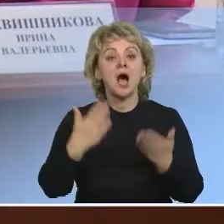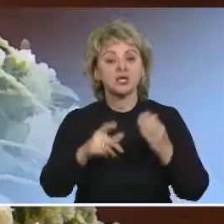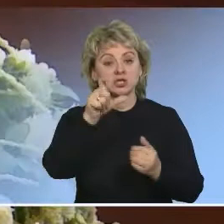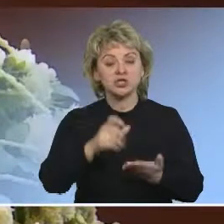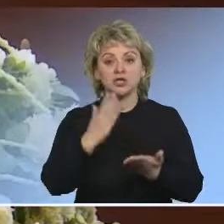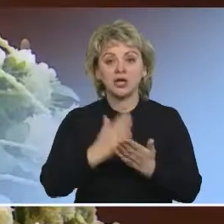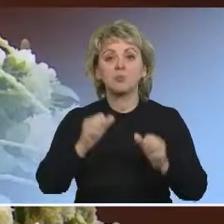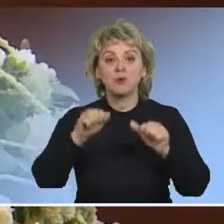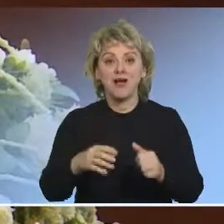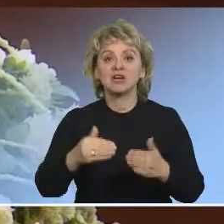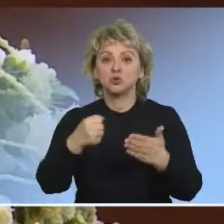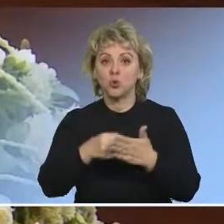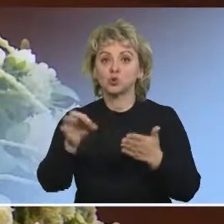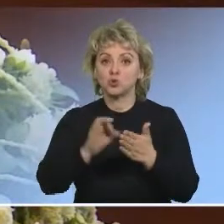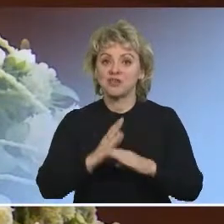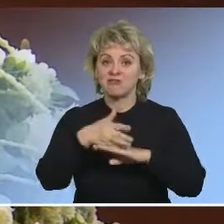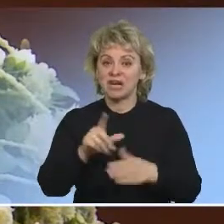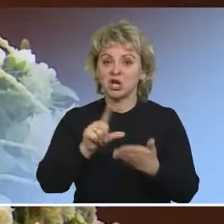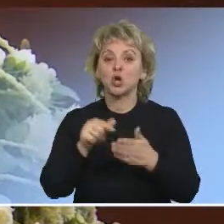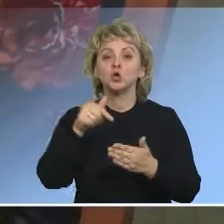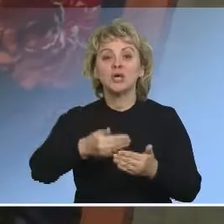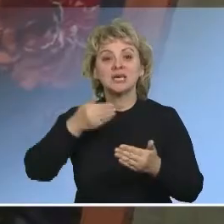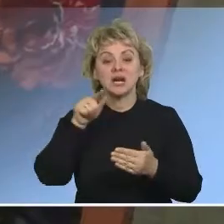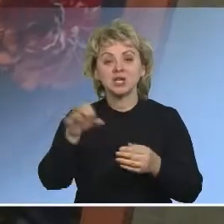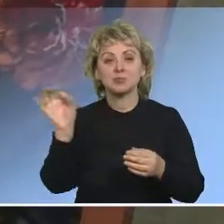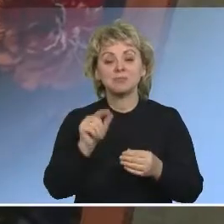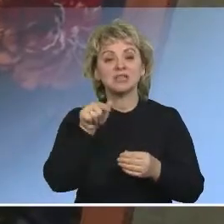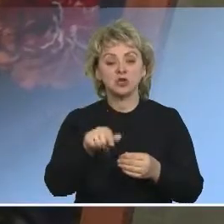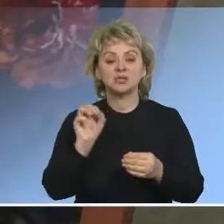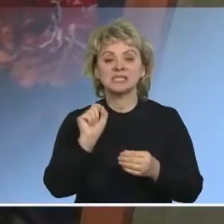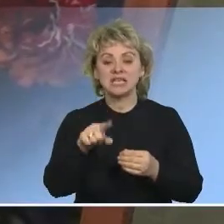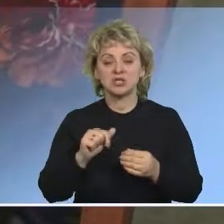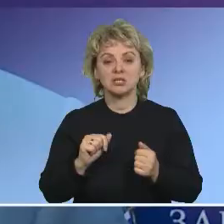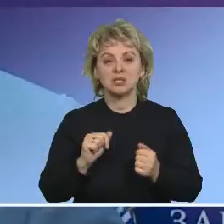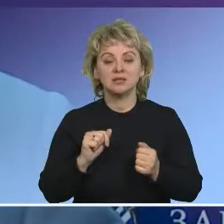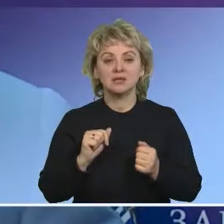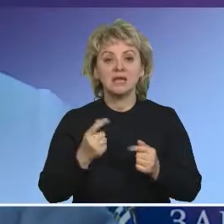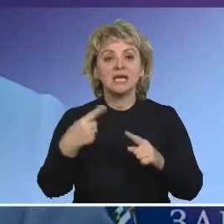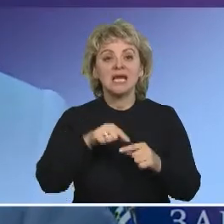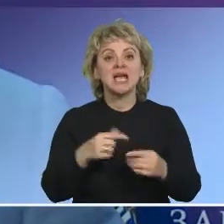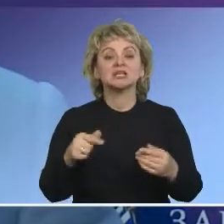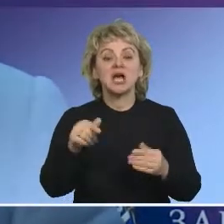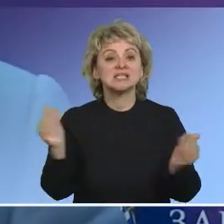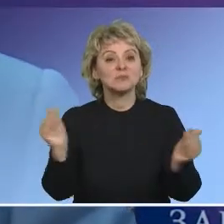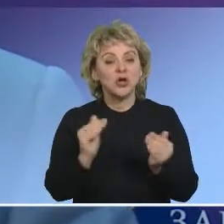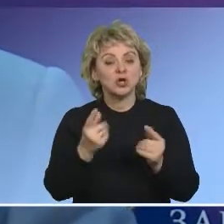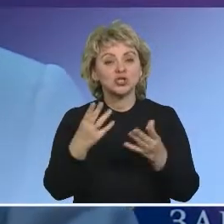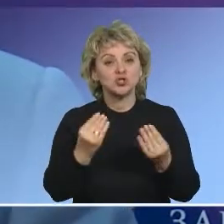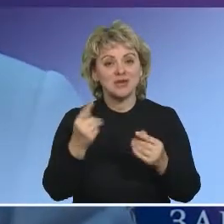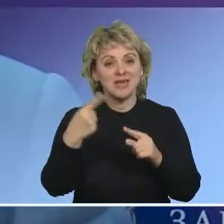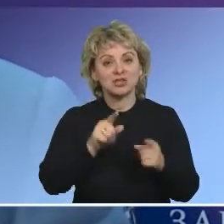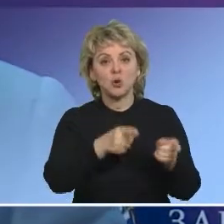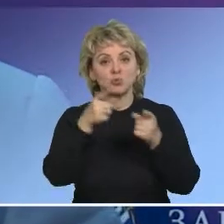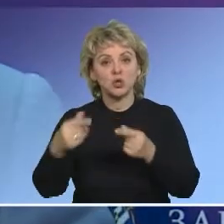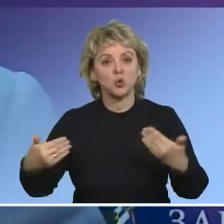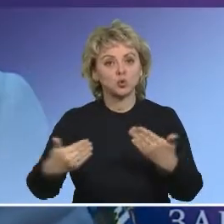А если человек имеет право на досрочный выход на пенсию, то и раньше, с момента ее назначения. Это смягчение вот этого